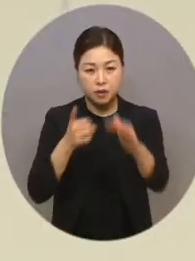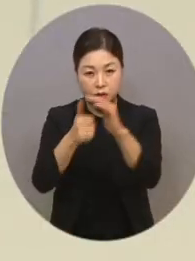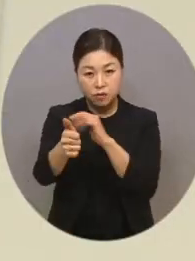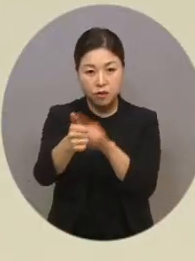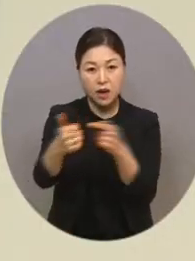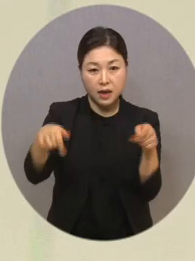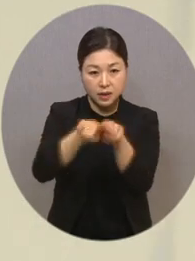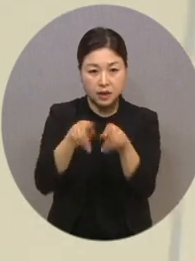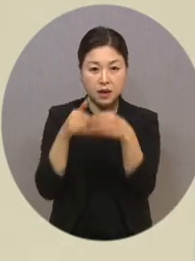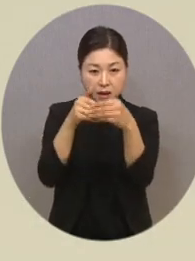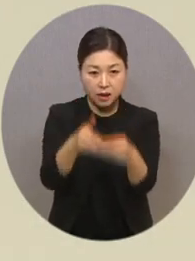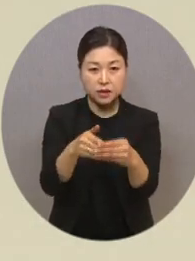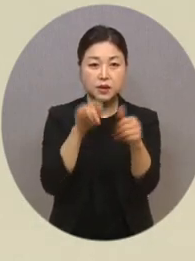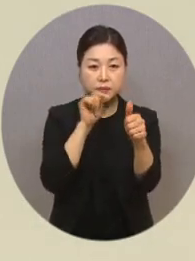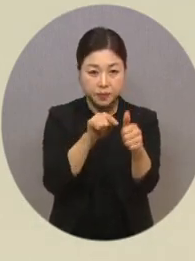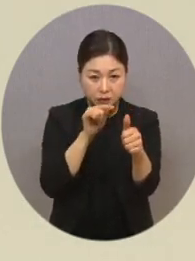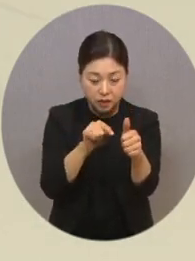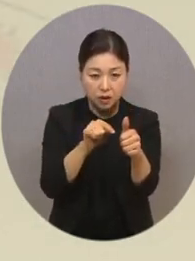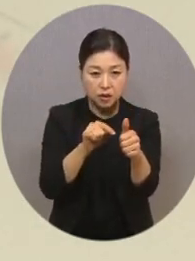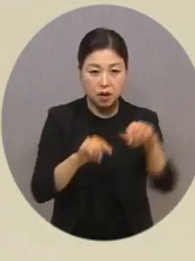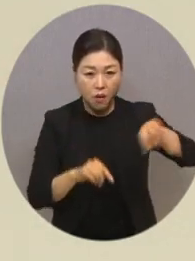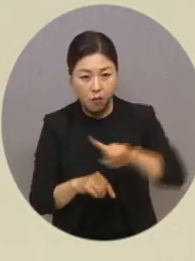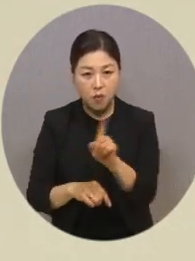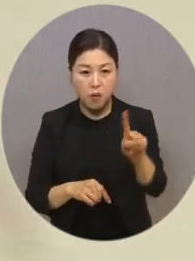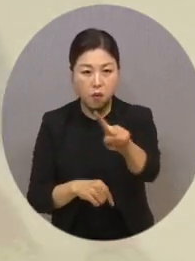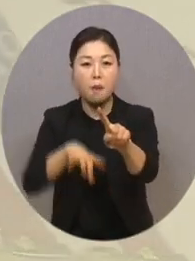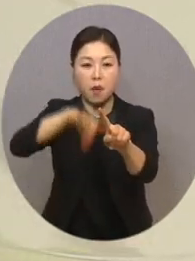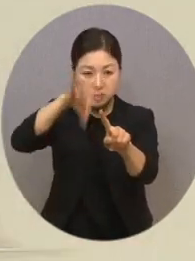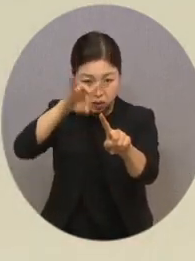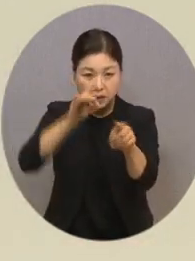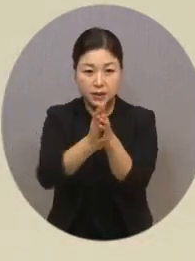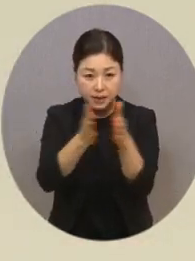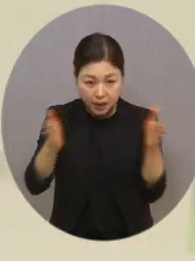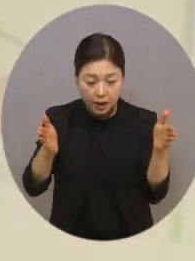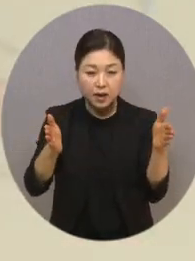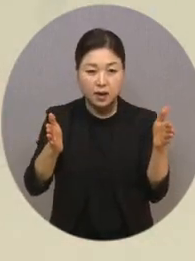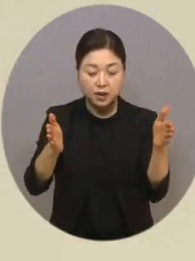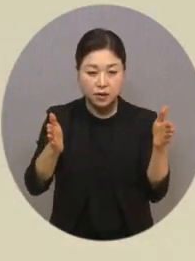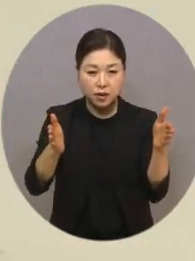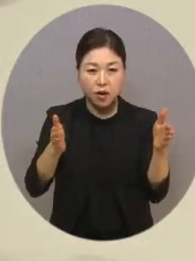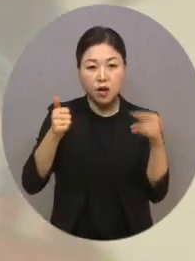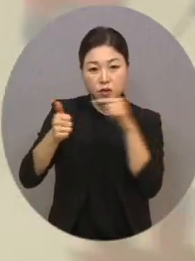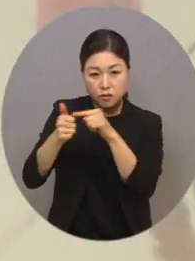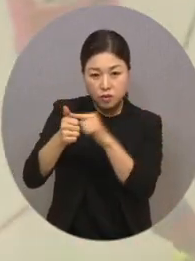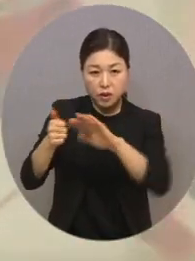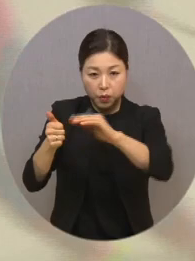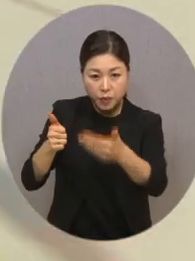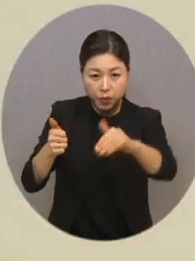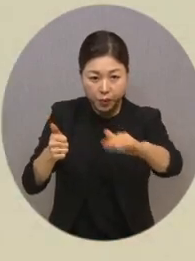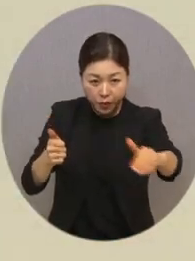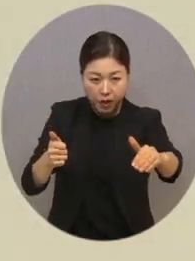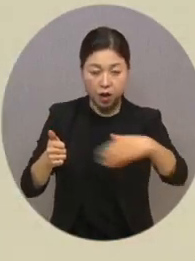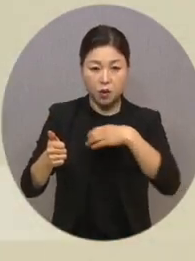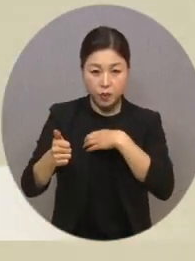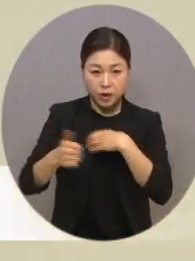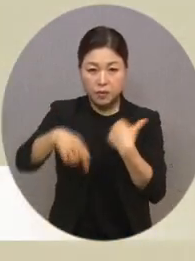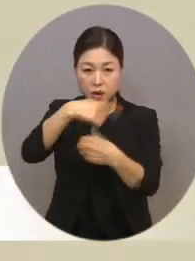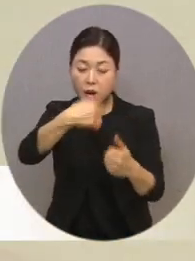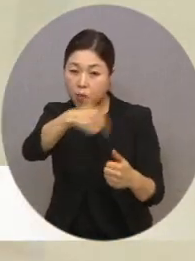치르는 가이드러너는 코스를 먼저 출발해 슬로프를 내려오며 선수에게 지형 변화와 위기 상황 등을